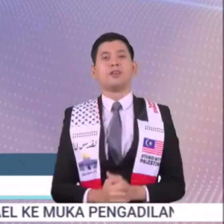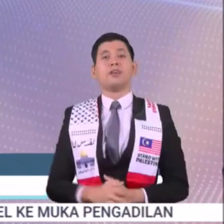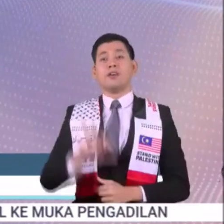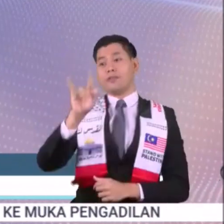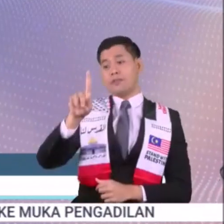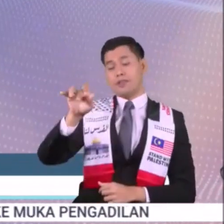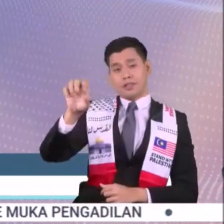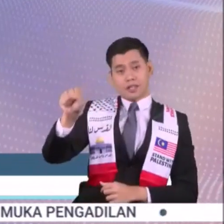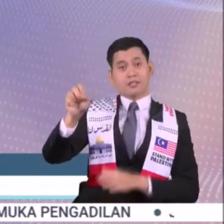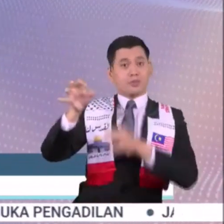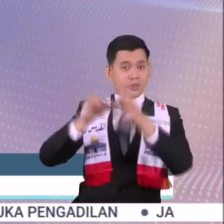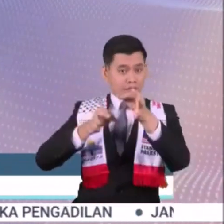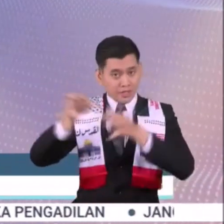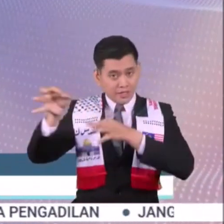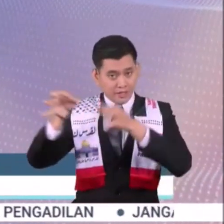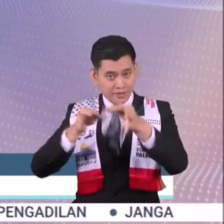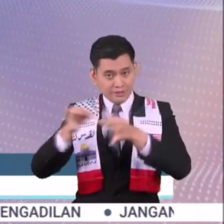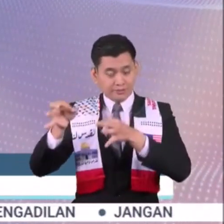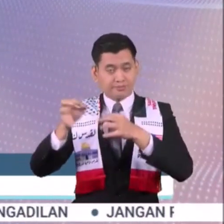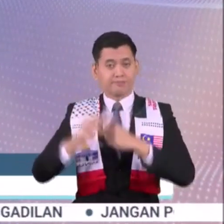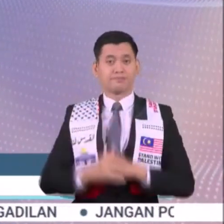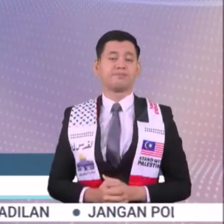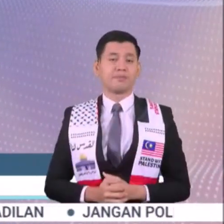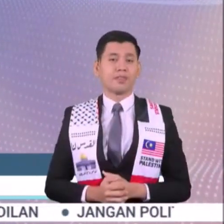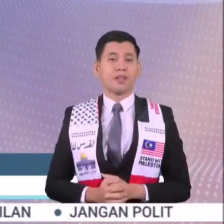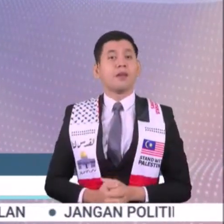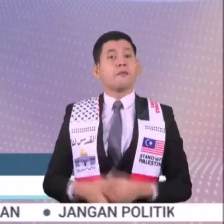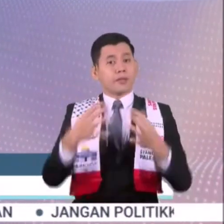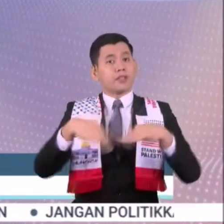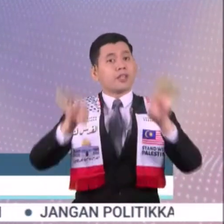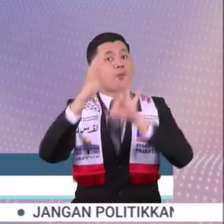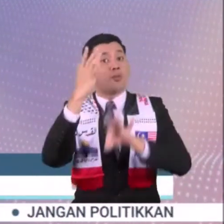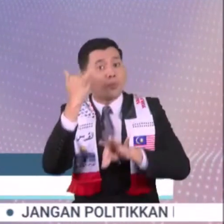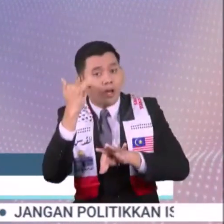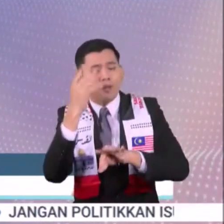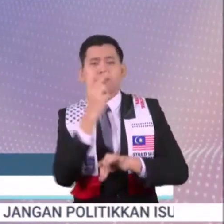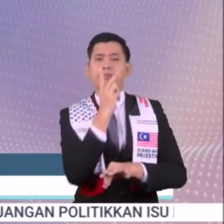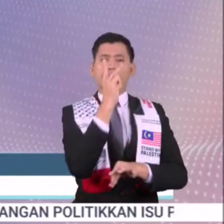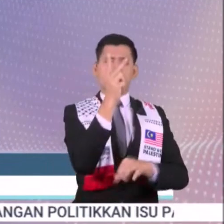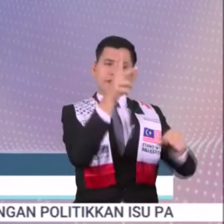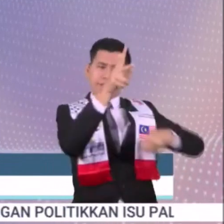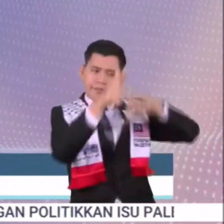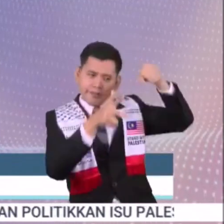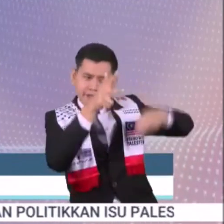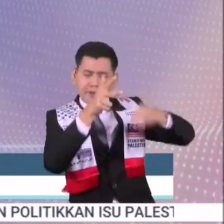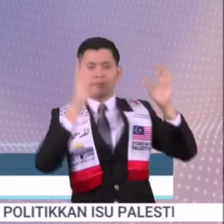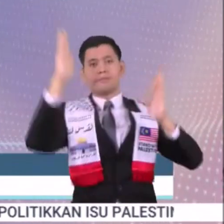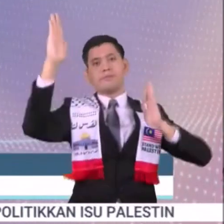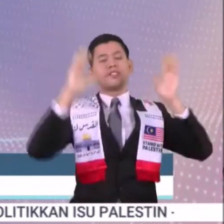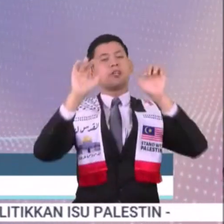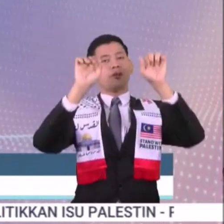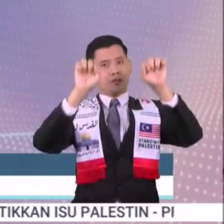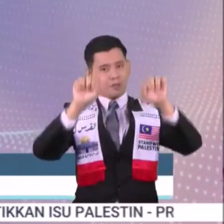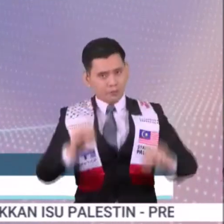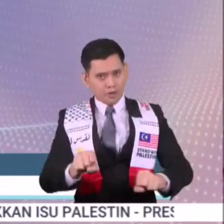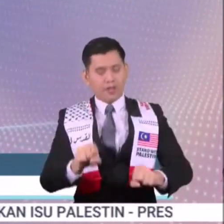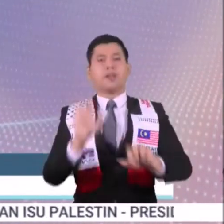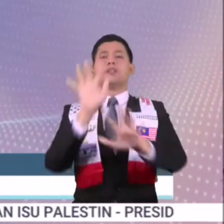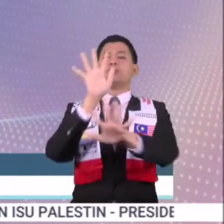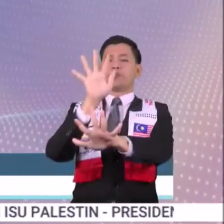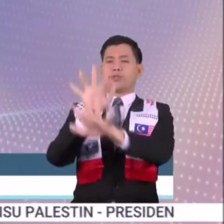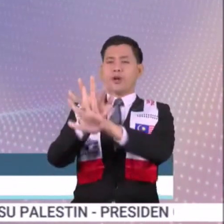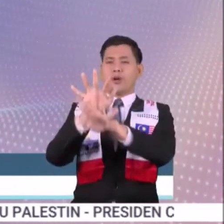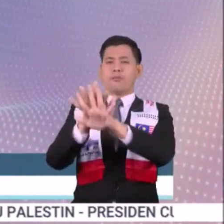FINAS, Dato' Azmir Saifuddin Mutalib berkata, ini penting dalam memastikan filem Malaysia mampu menarik lebih ramai